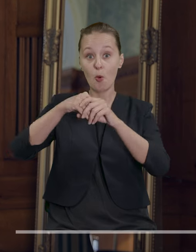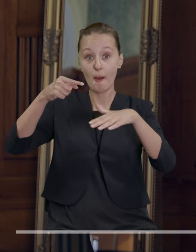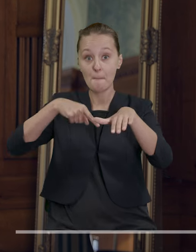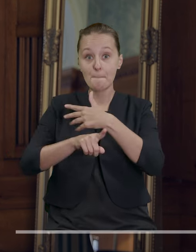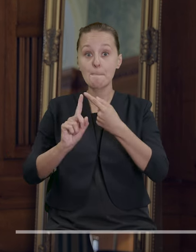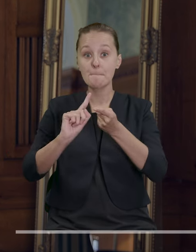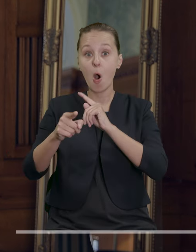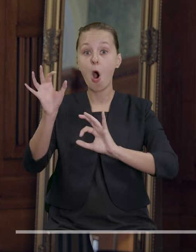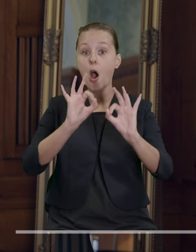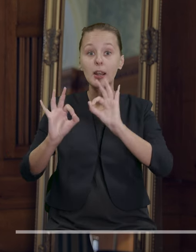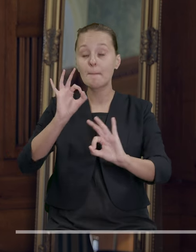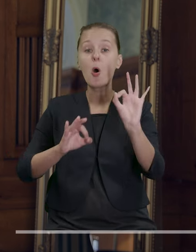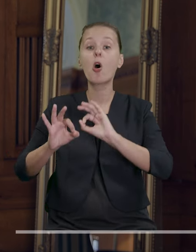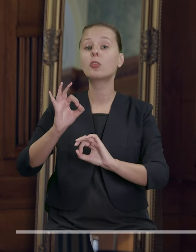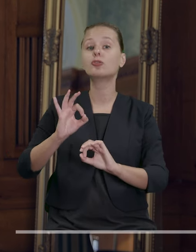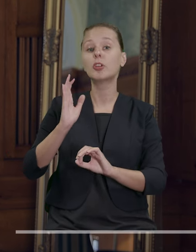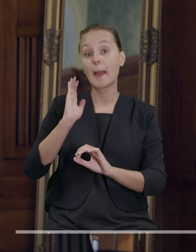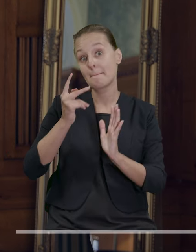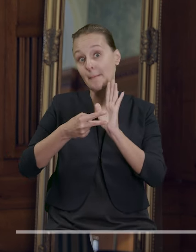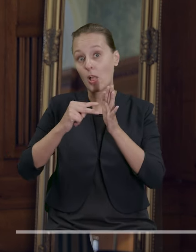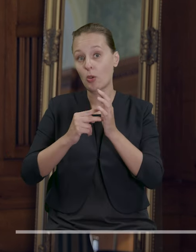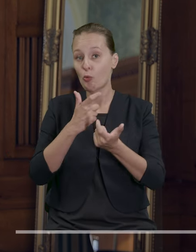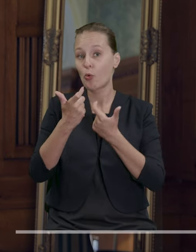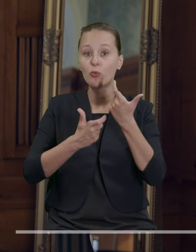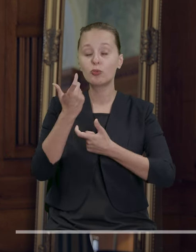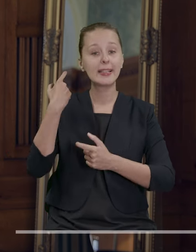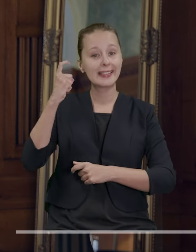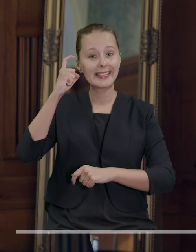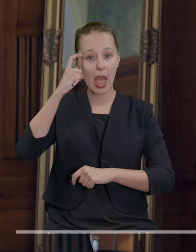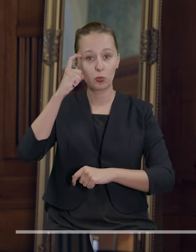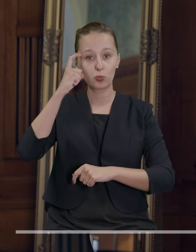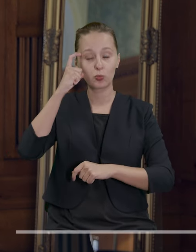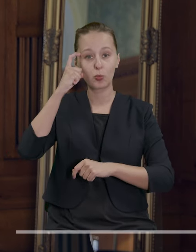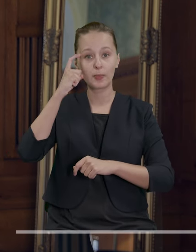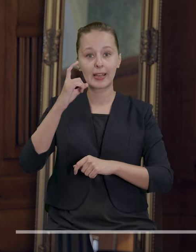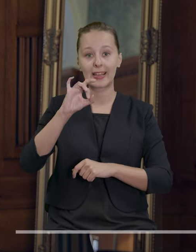po modernizacji znajduje się centrum, planowane jest centrum